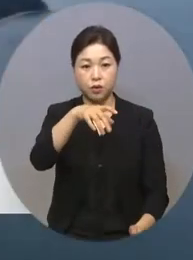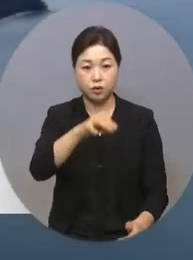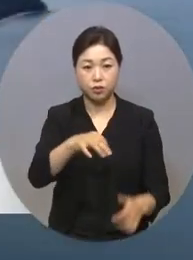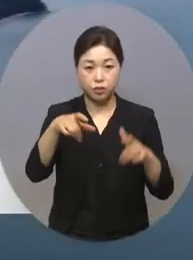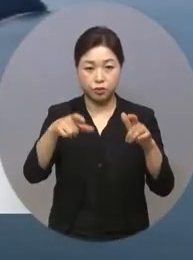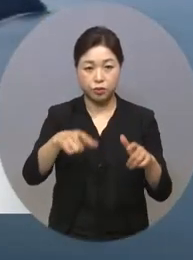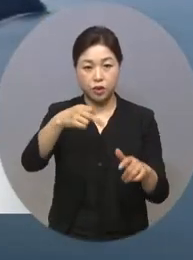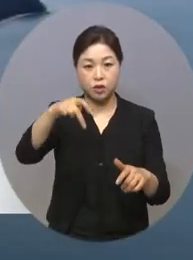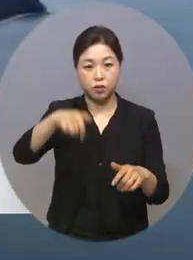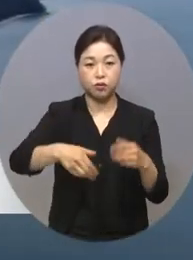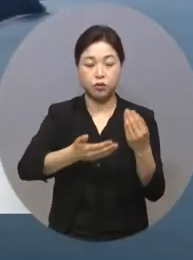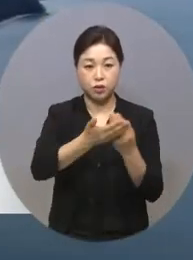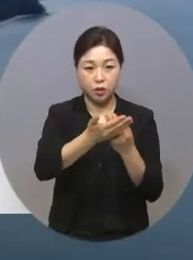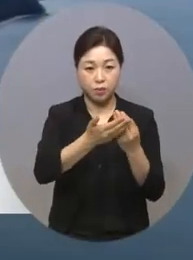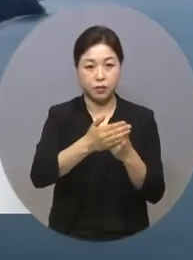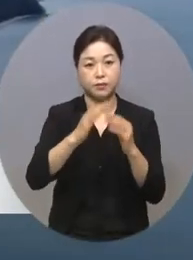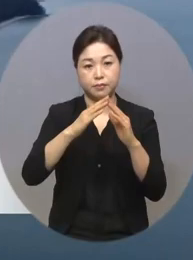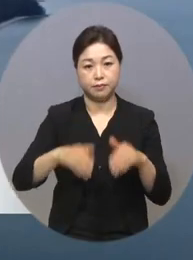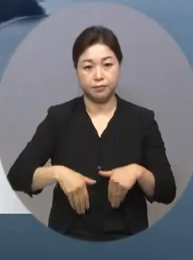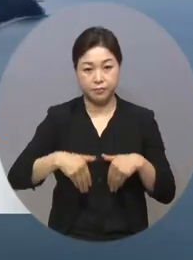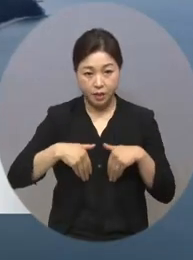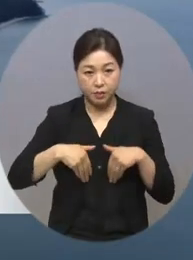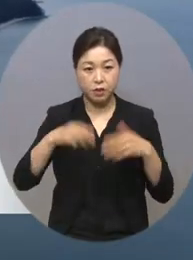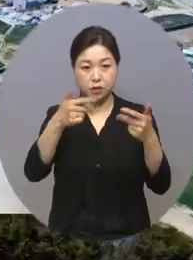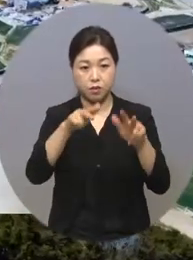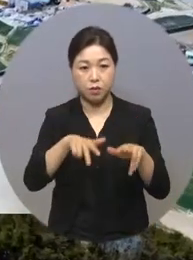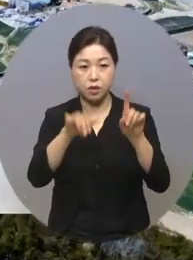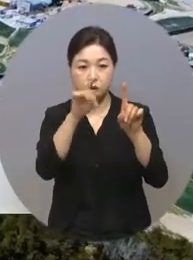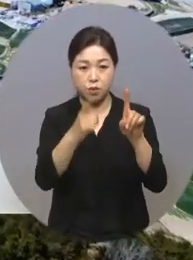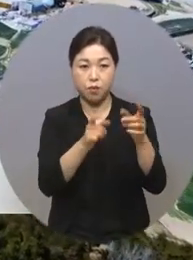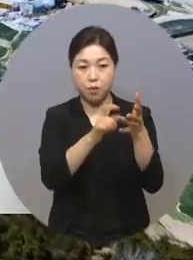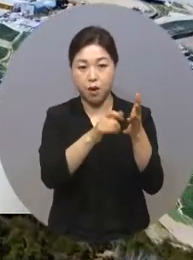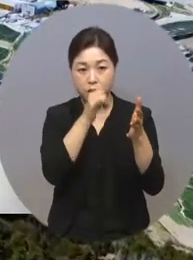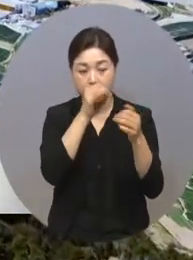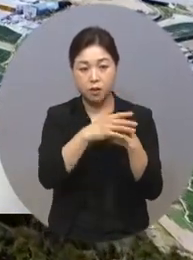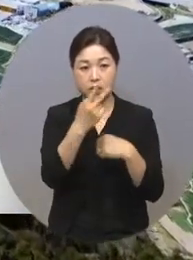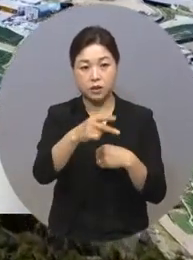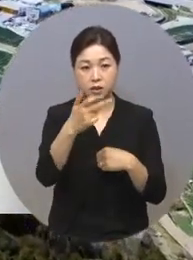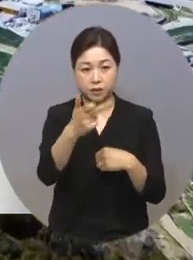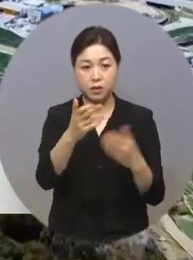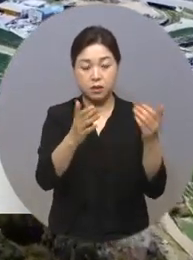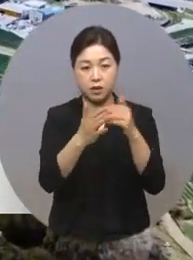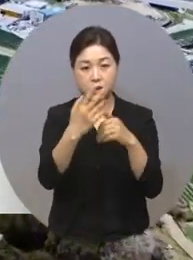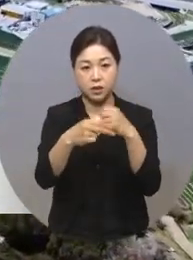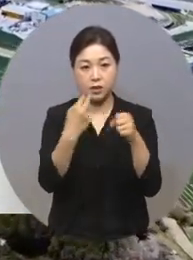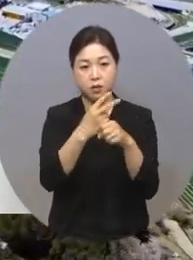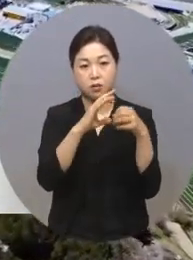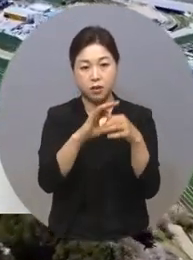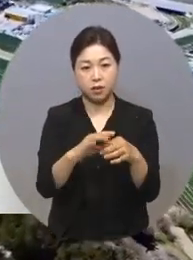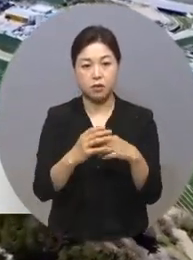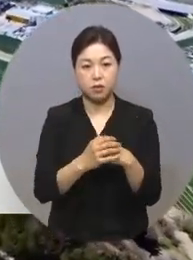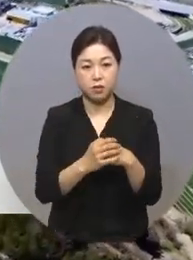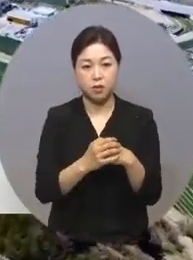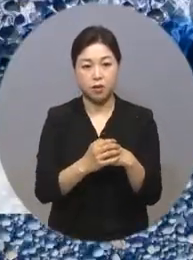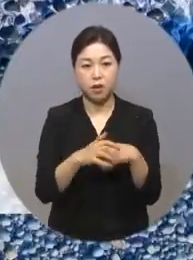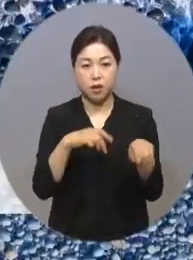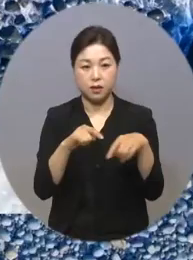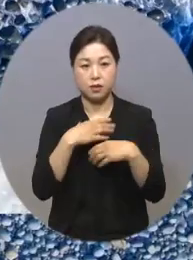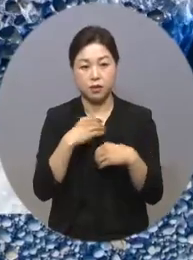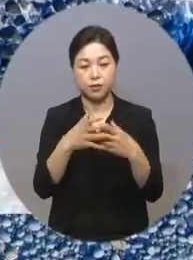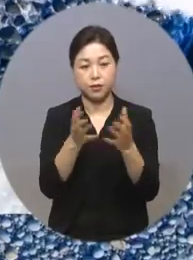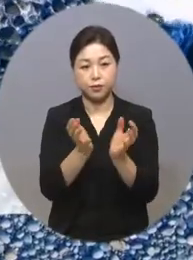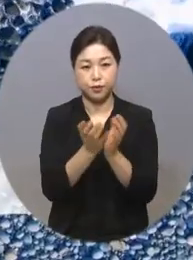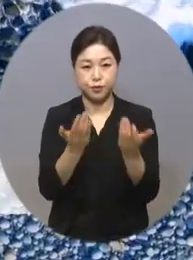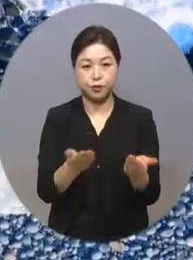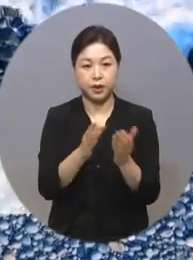쑥섬은 전라남도 민간정원 제1호로 등록돼 있으며 2017년까지 2년 연속 행정안전부